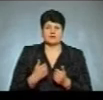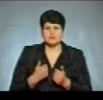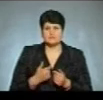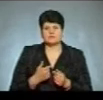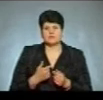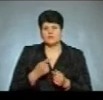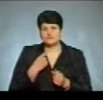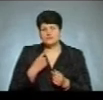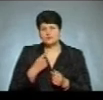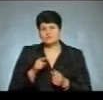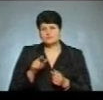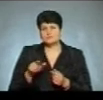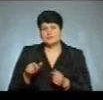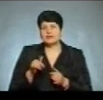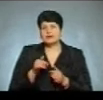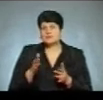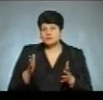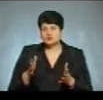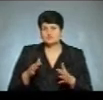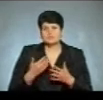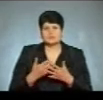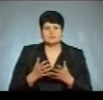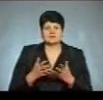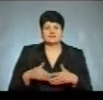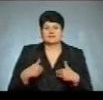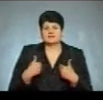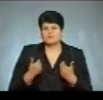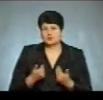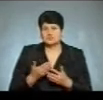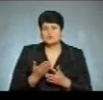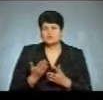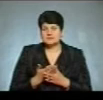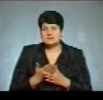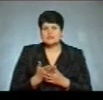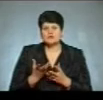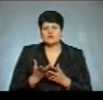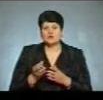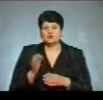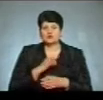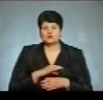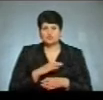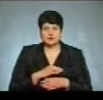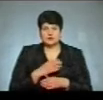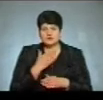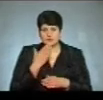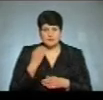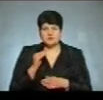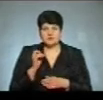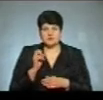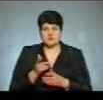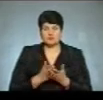тих громадянам, які не в спромозі і ще не звернулися за субсидіями, і якщо дохід не покриває оплату житлово-комунальних